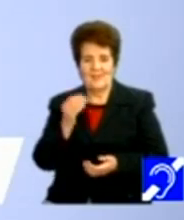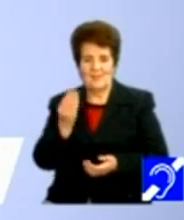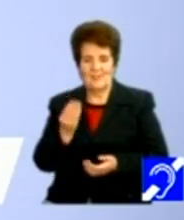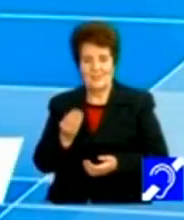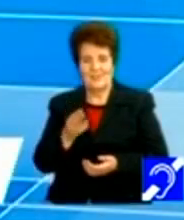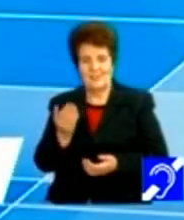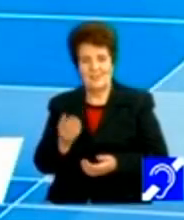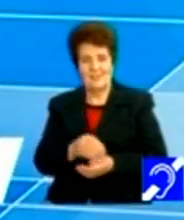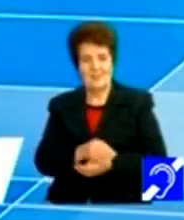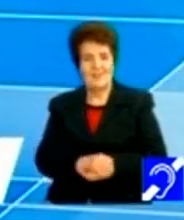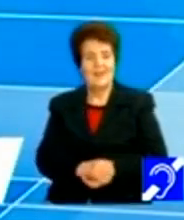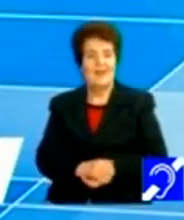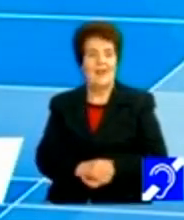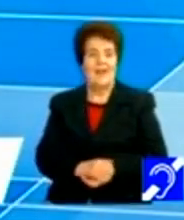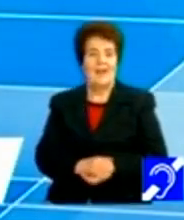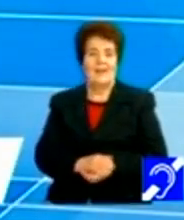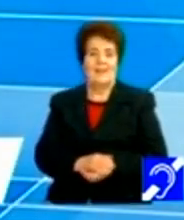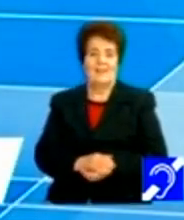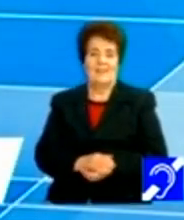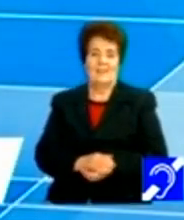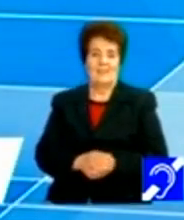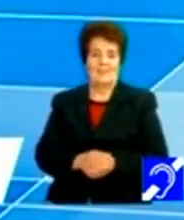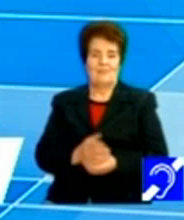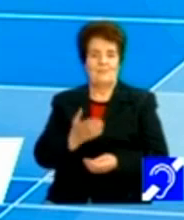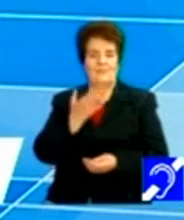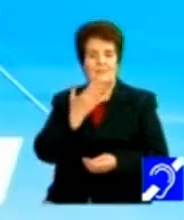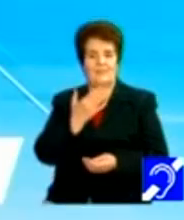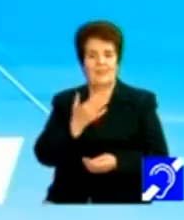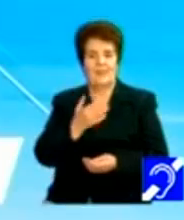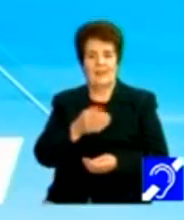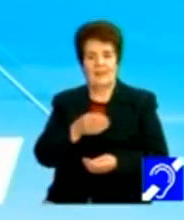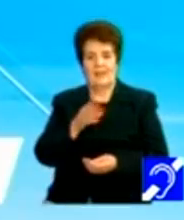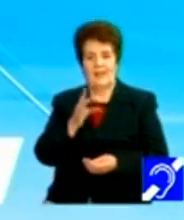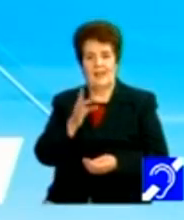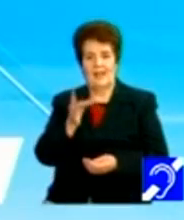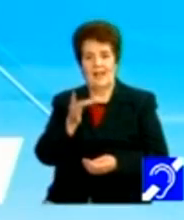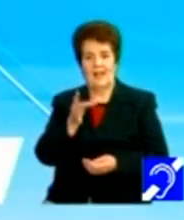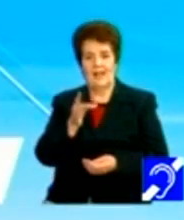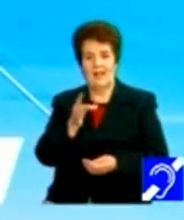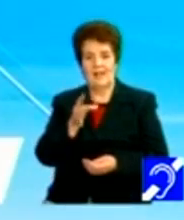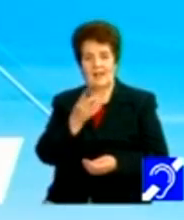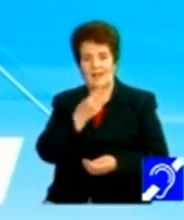Numiți o personalitate internațională care vă este model. Regele Mihai. Regele Mihai, majestatea sa Regele Mihai,